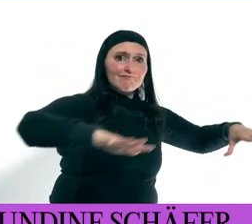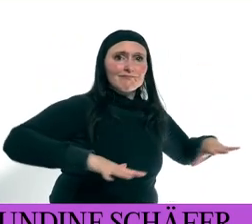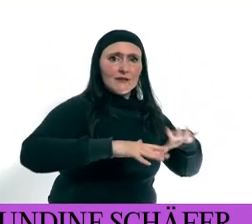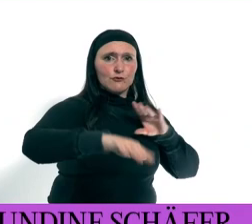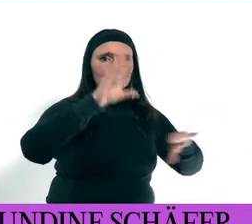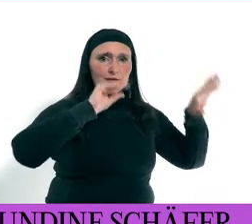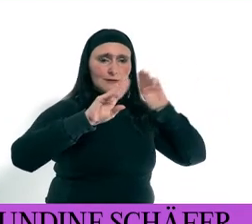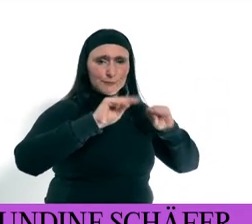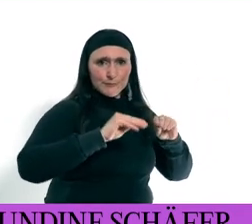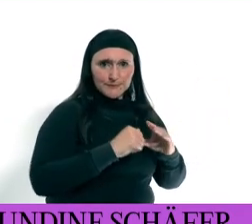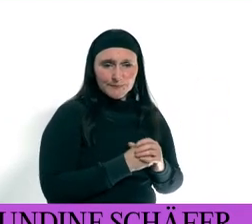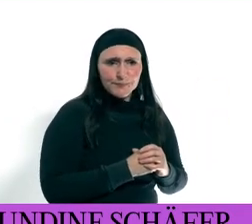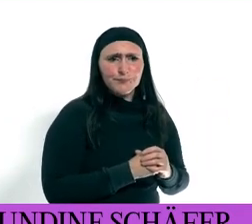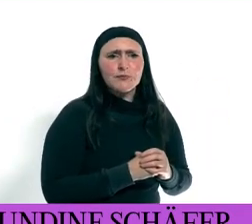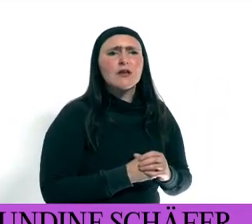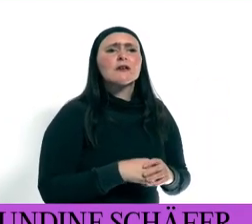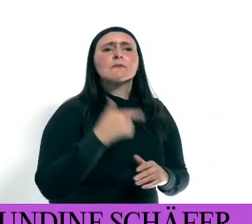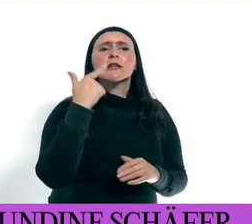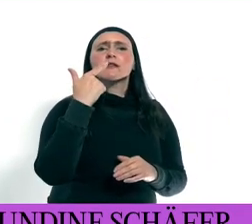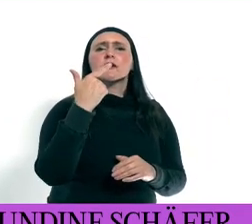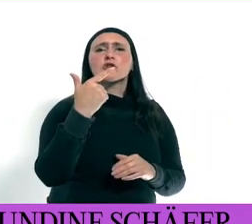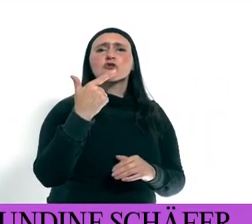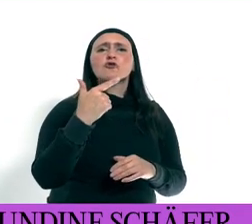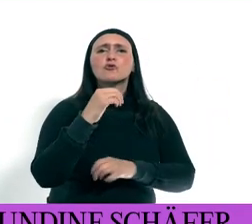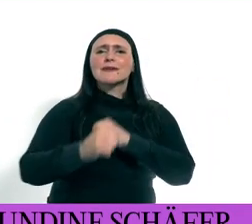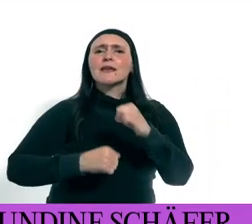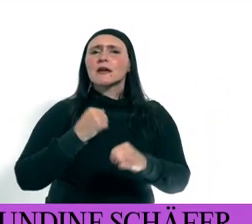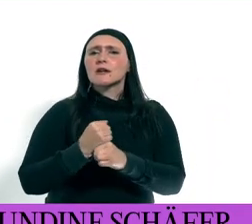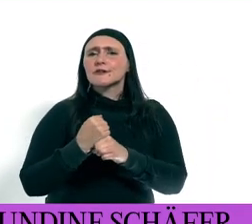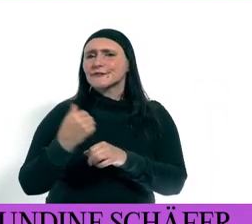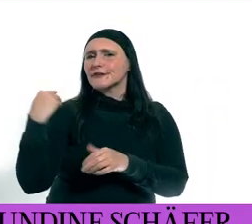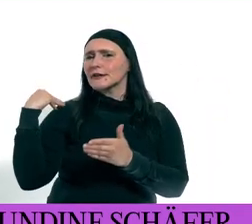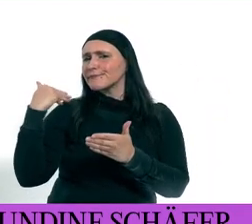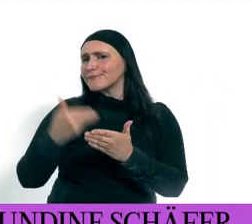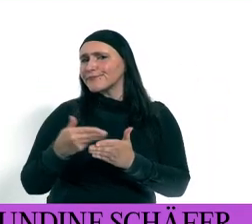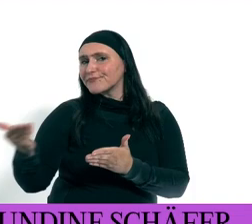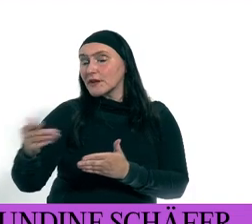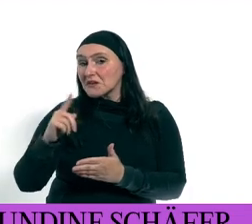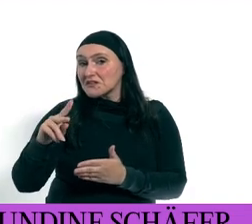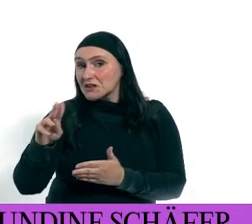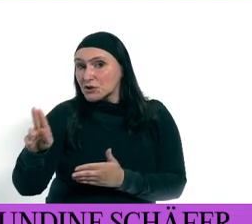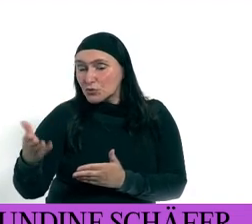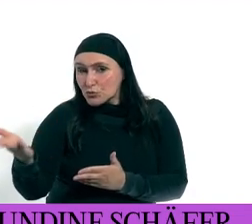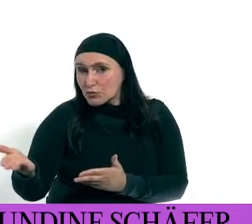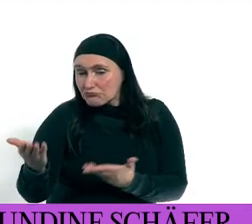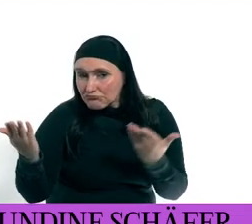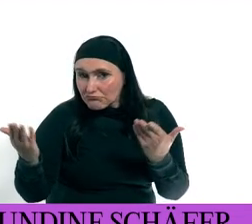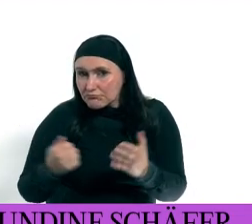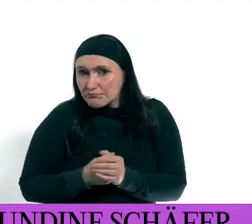nutzt, was man weiß. Wie war es denn für das ZKU in den letzten